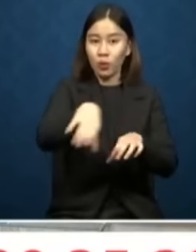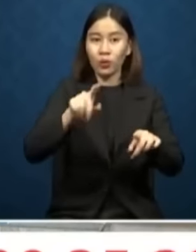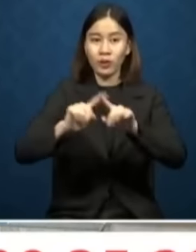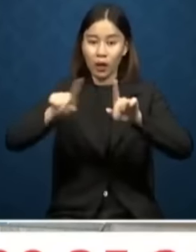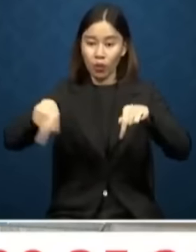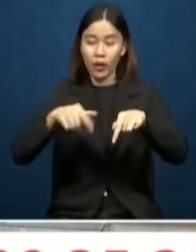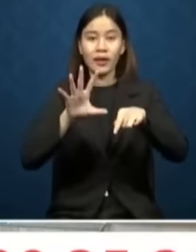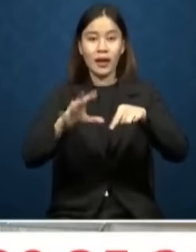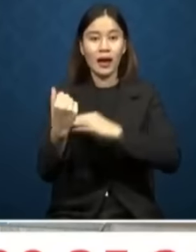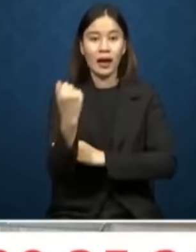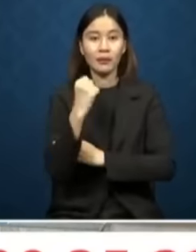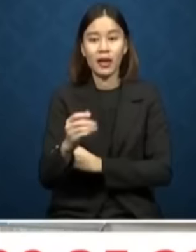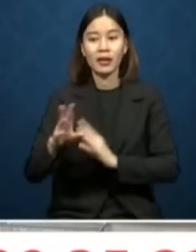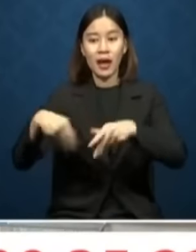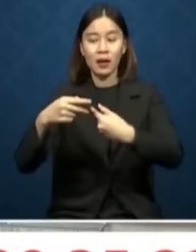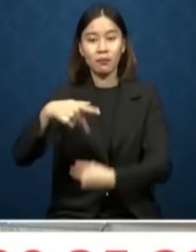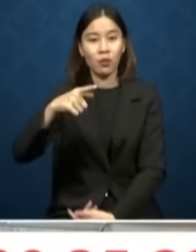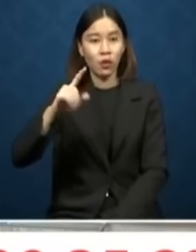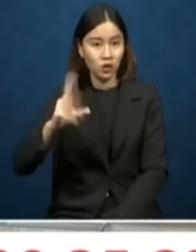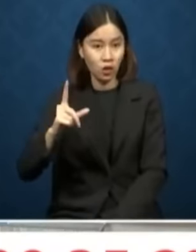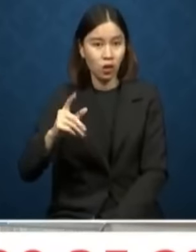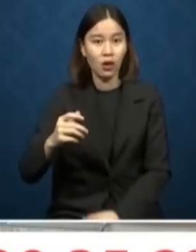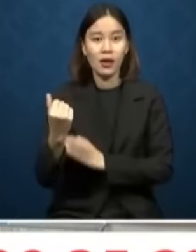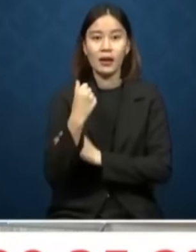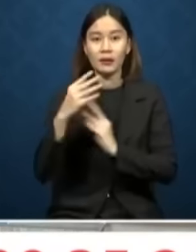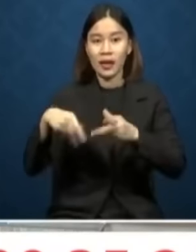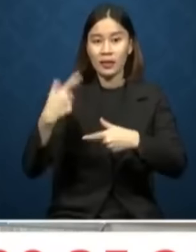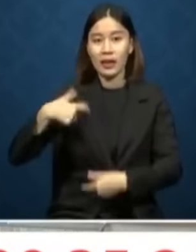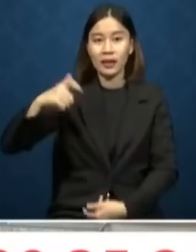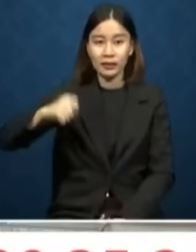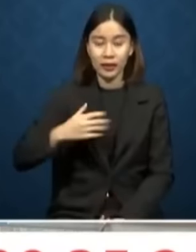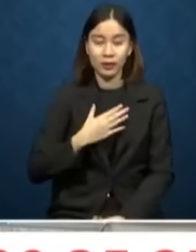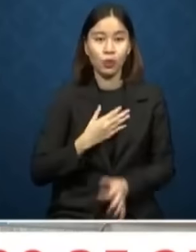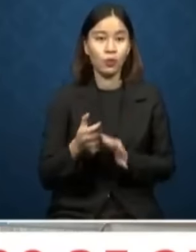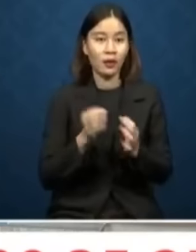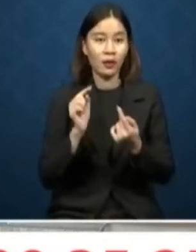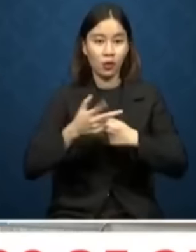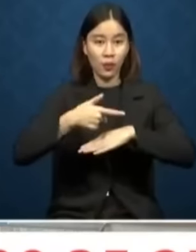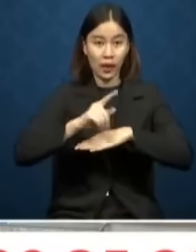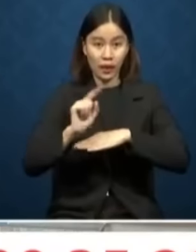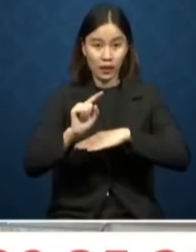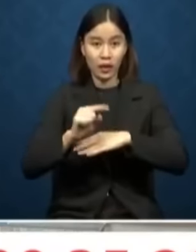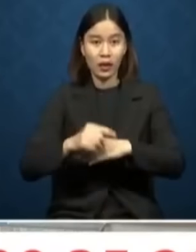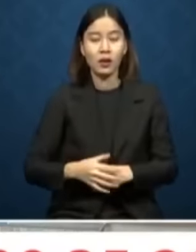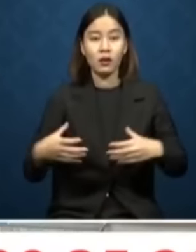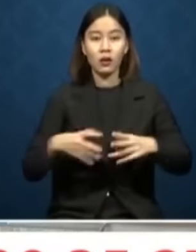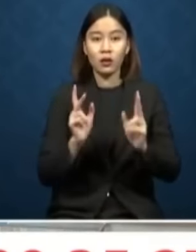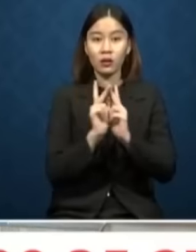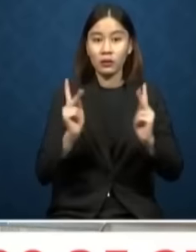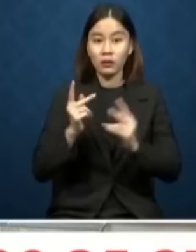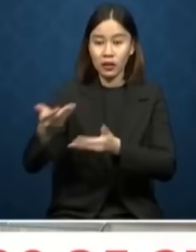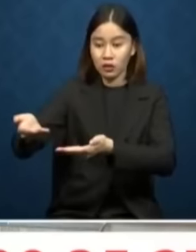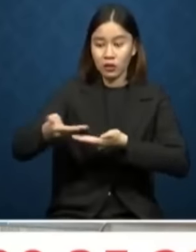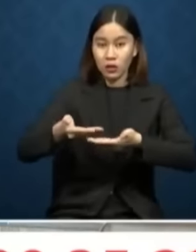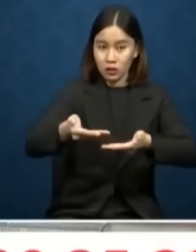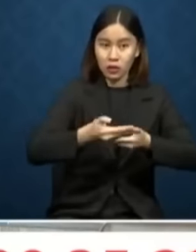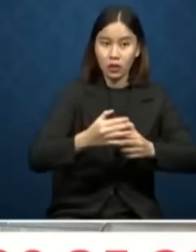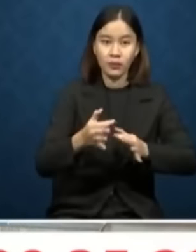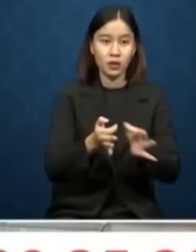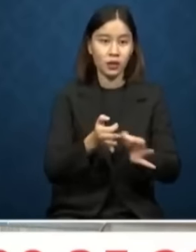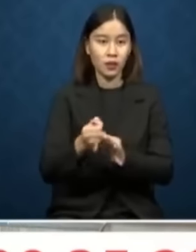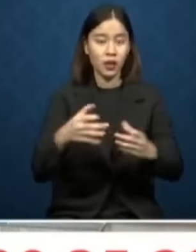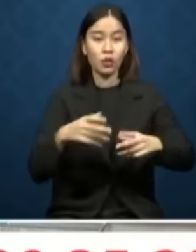ในวงเล็บ5ก็ให้อำนาจปปช.ให้อำนาจศาลซึ่งผมกราบเรียนท่านประธานครับกรรมธิการเชิญมาชี้แจงกรรม